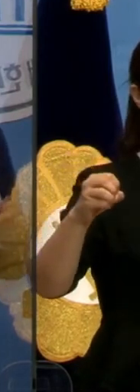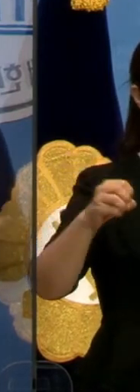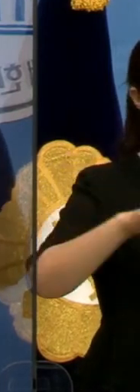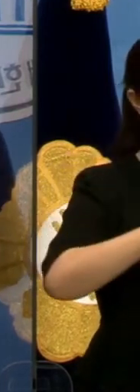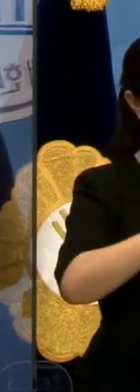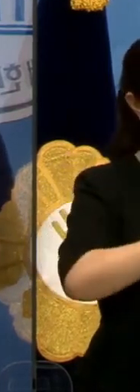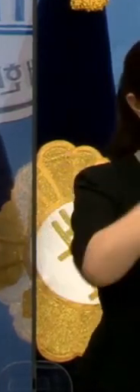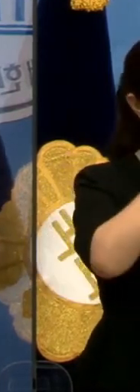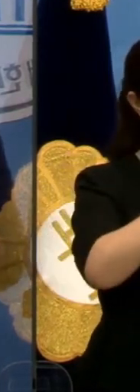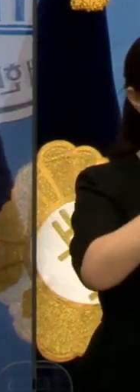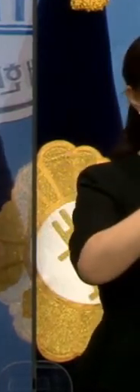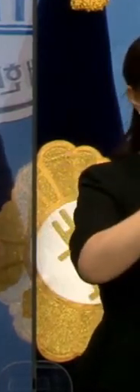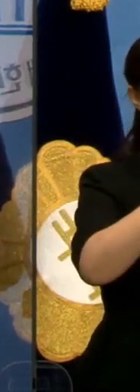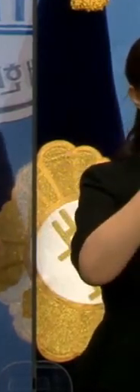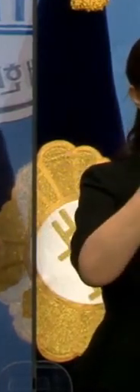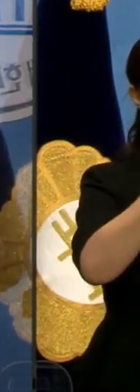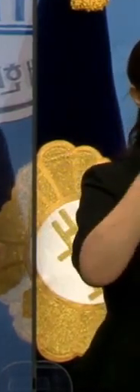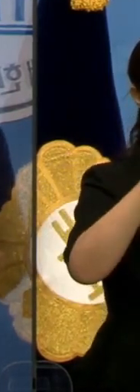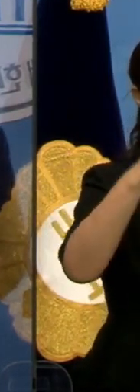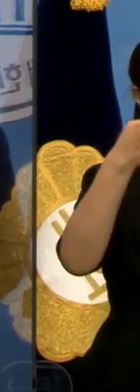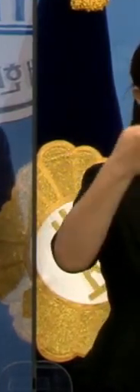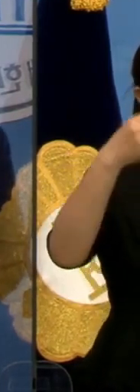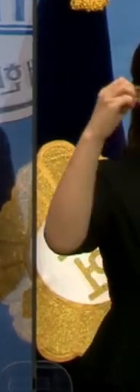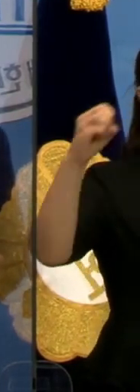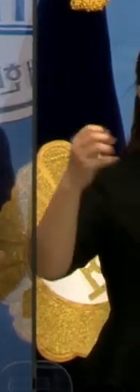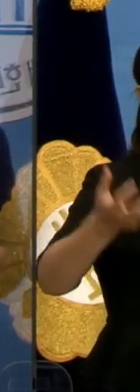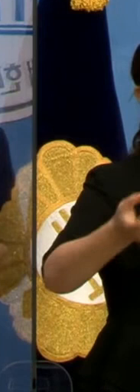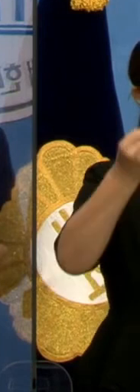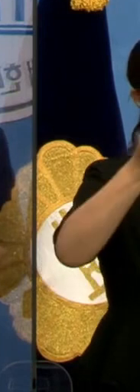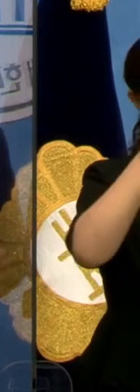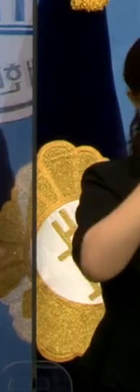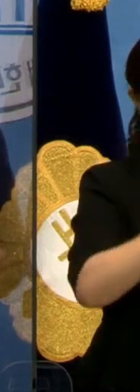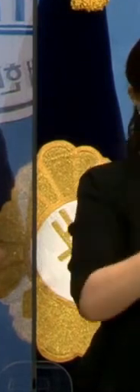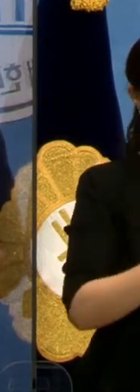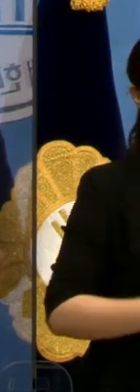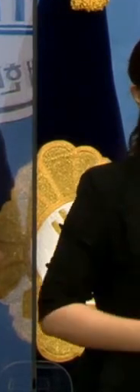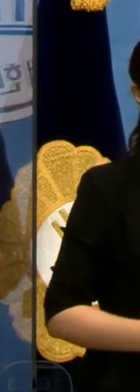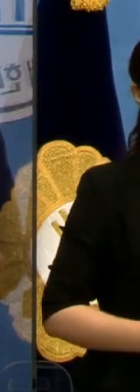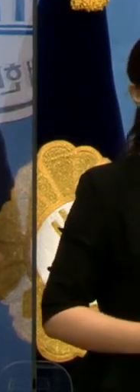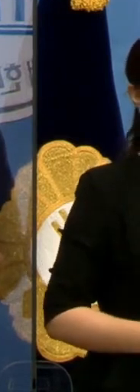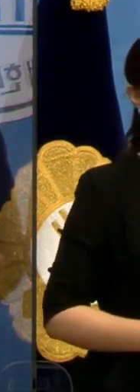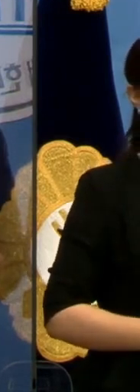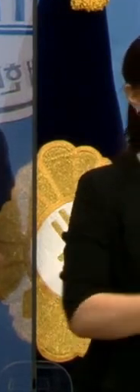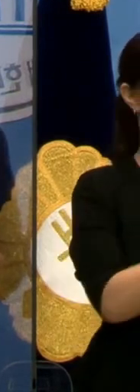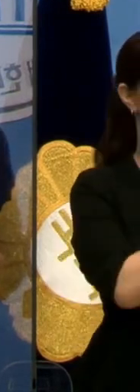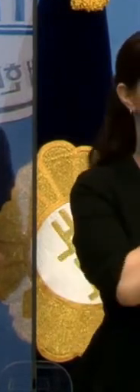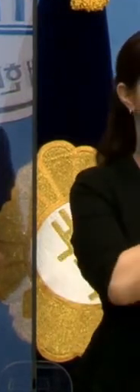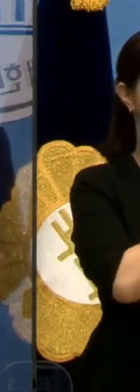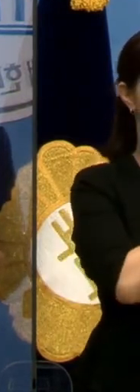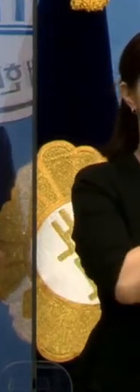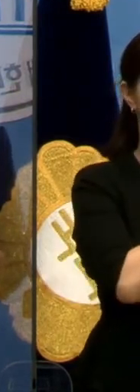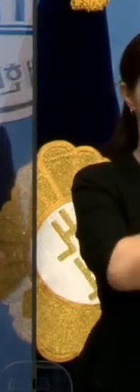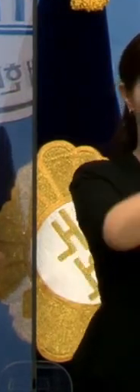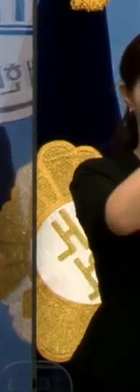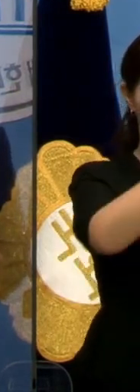22.1%를 갖고 있습니다. 상위 10%의 상위 10%가 차지하는